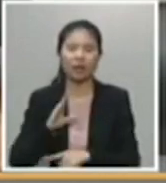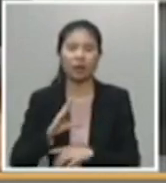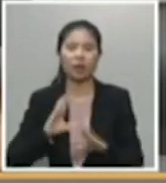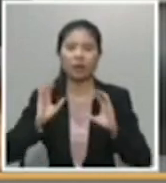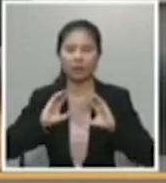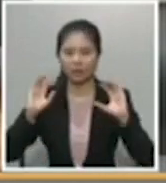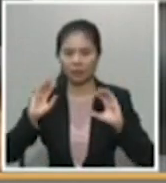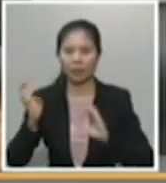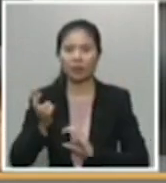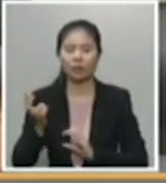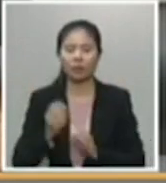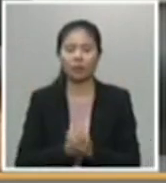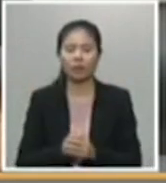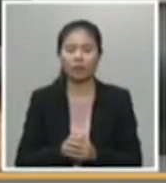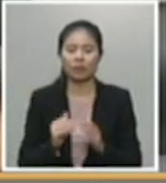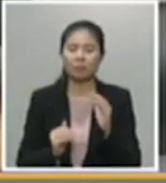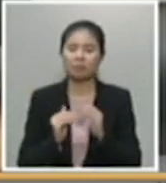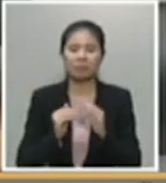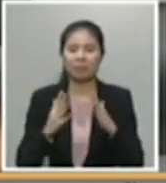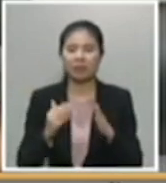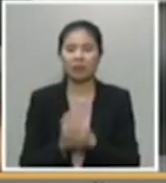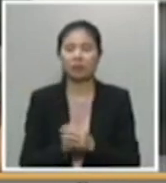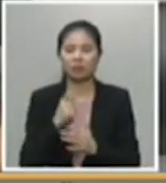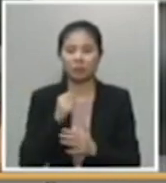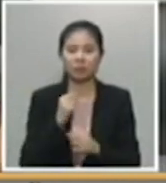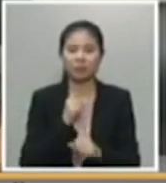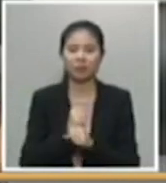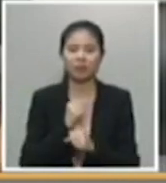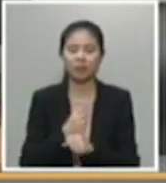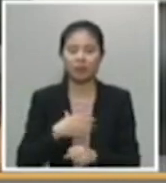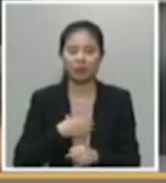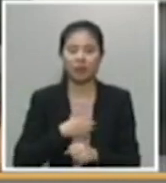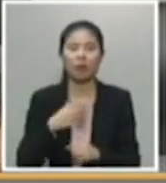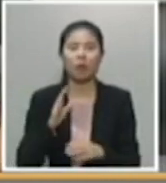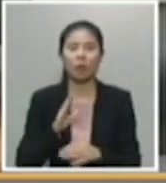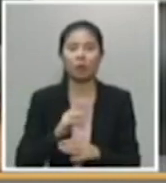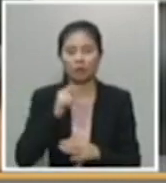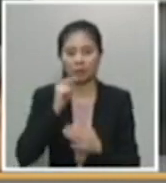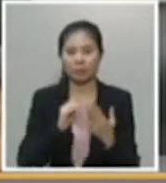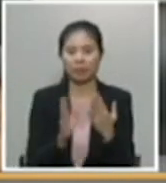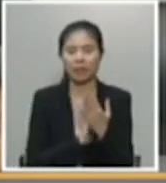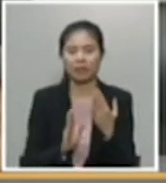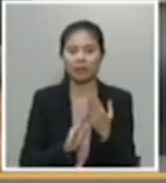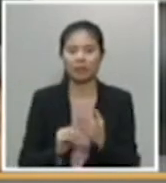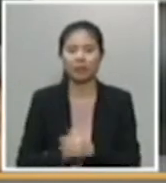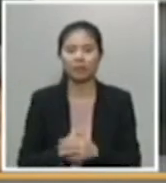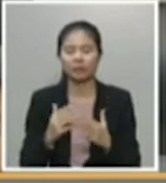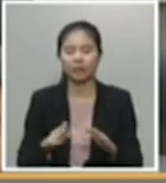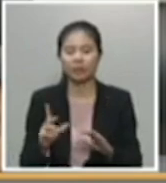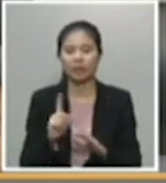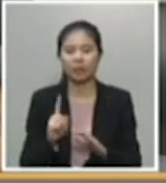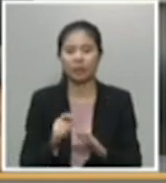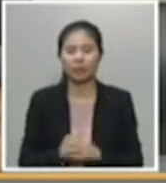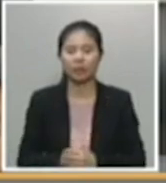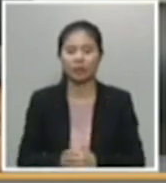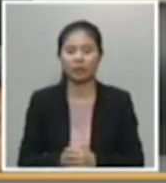ยังน้อยมากซึ่งไม่เป็นธรรมนะครับแล้วก็จะไม่ตอบโจทย์ความต้องการในระยะยาวของประเทศนอกเหนือจากนั้นเนี่ยมันก็มีประเด็